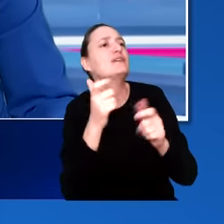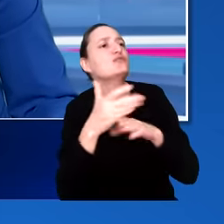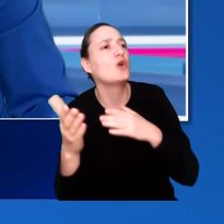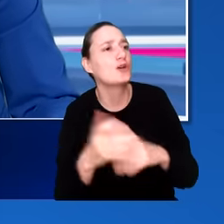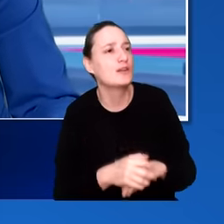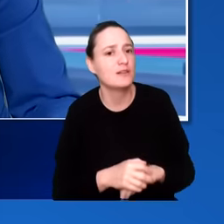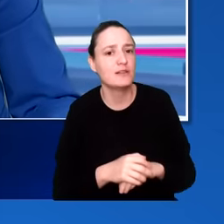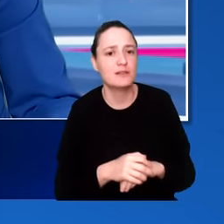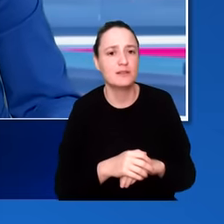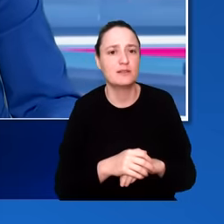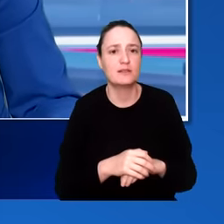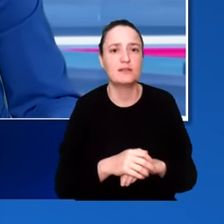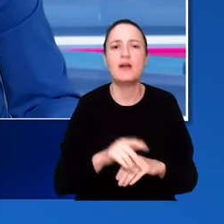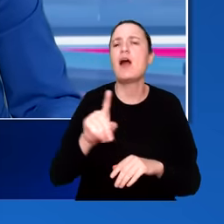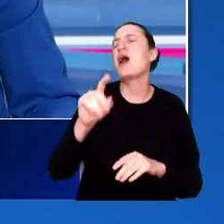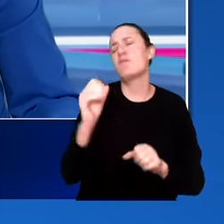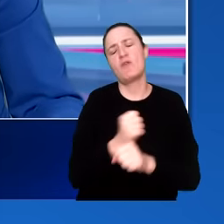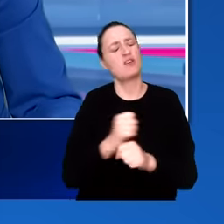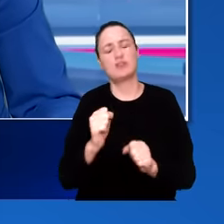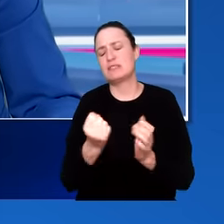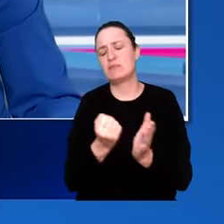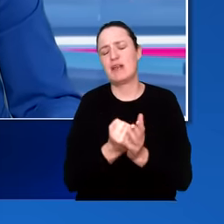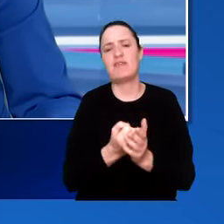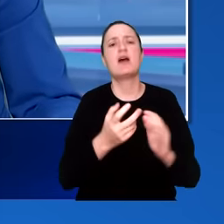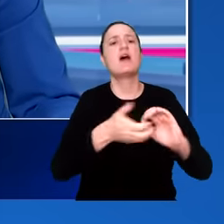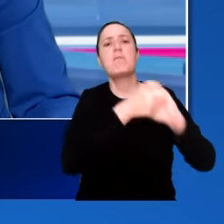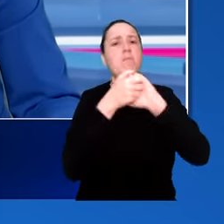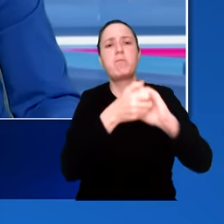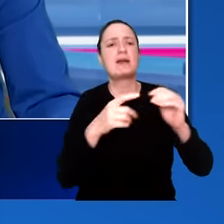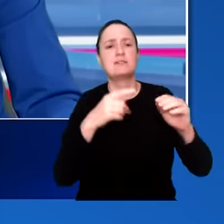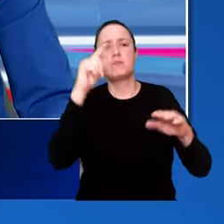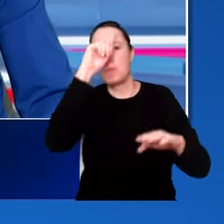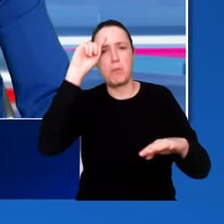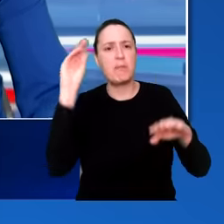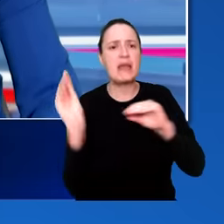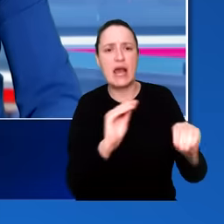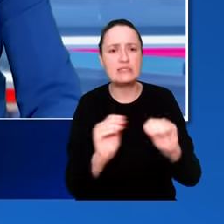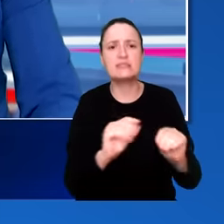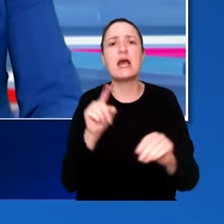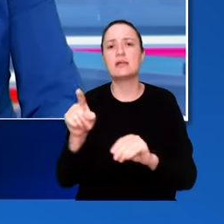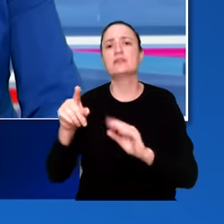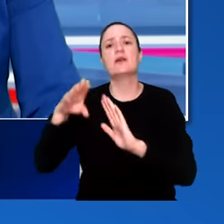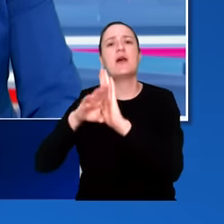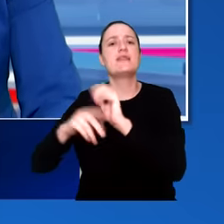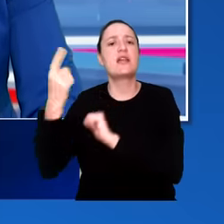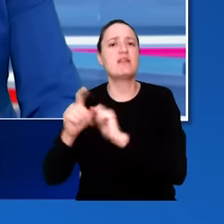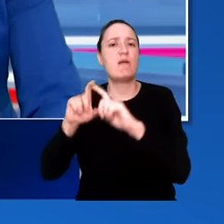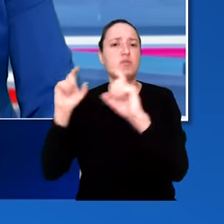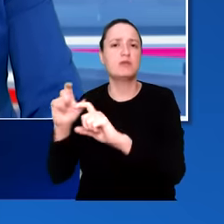No to... Sprawa jest dużo poważniejsza. Pakt migracyjny, dyrektywa budynkowa. To były pewnie warunki odblokowania tych środków. I w